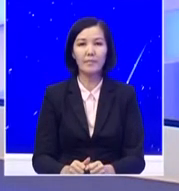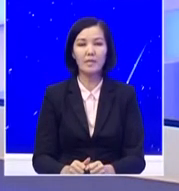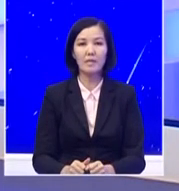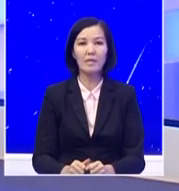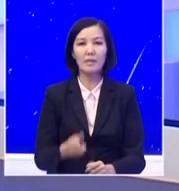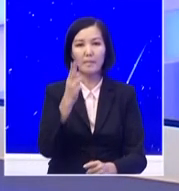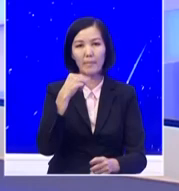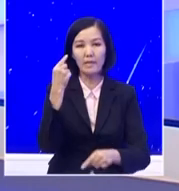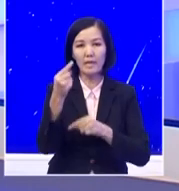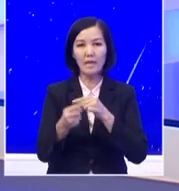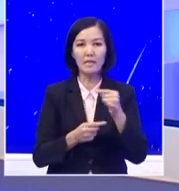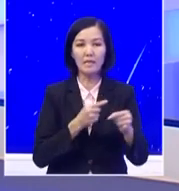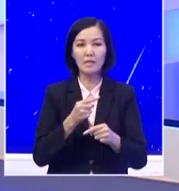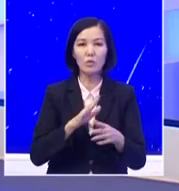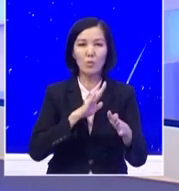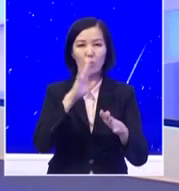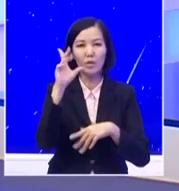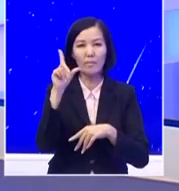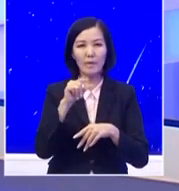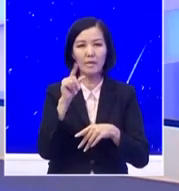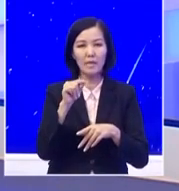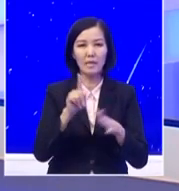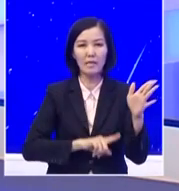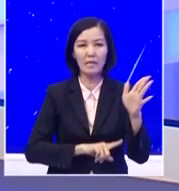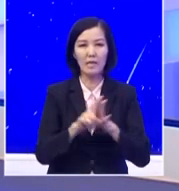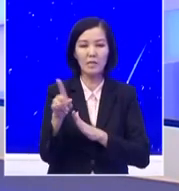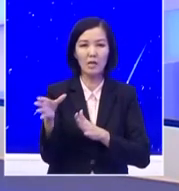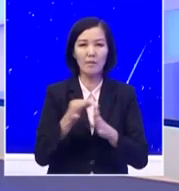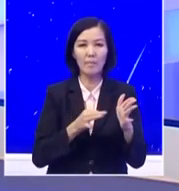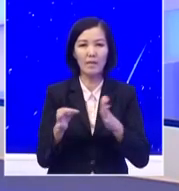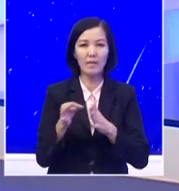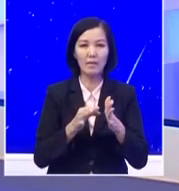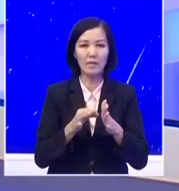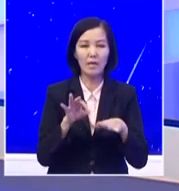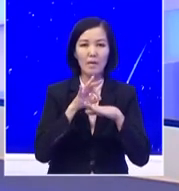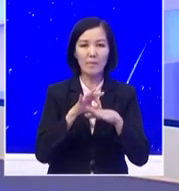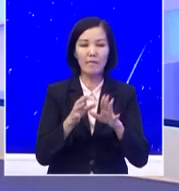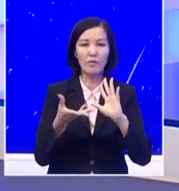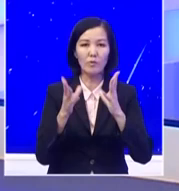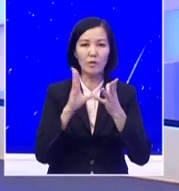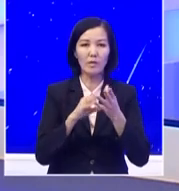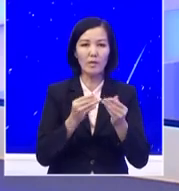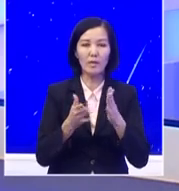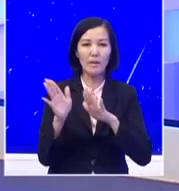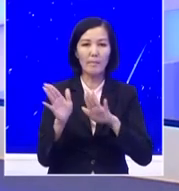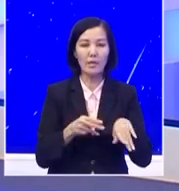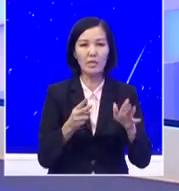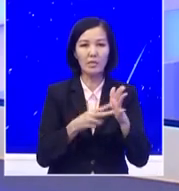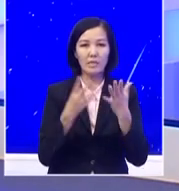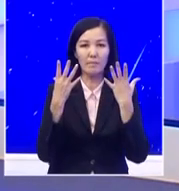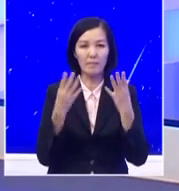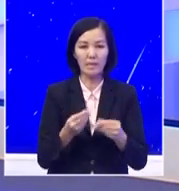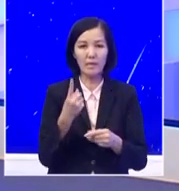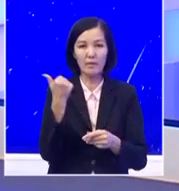Уже по традиции утро понедельника начинается в областном акимате с анализа проведенной работы за прошедшие 7 дней.